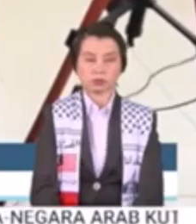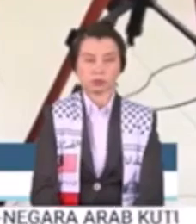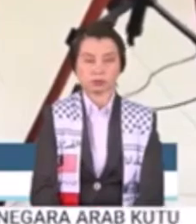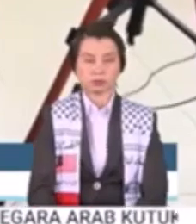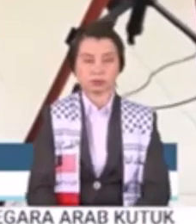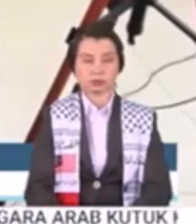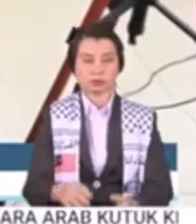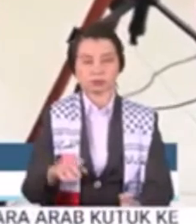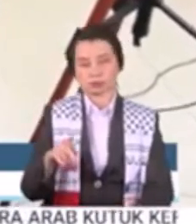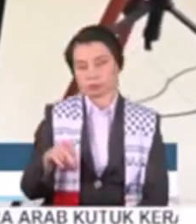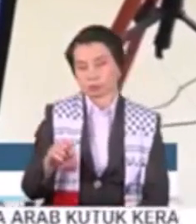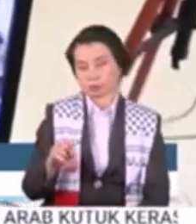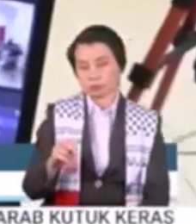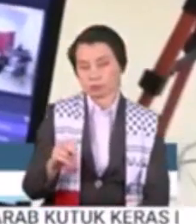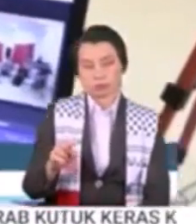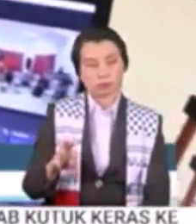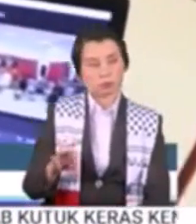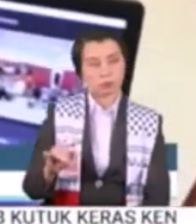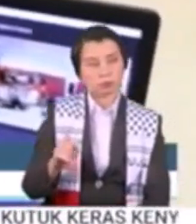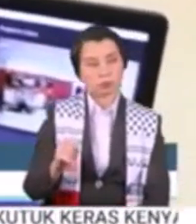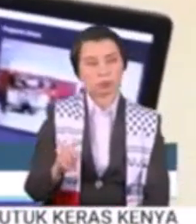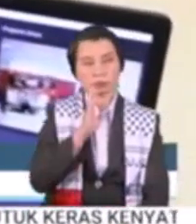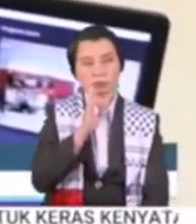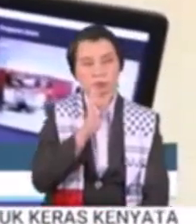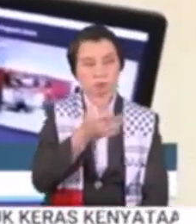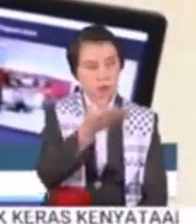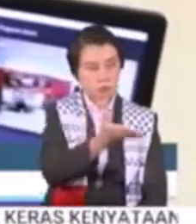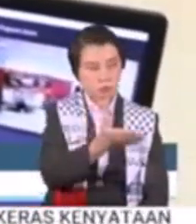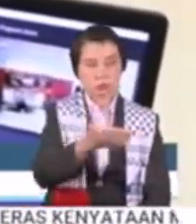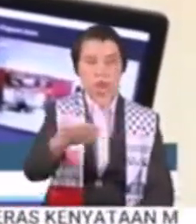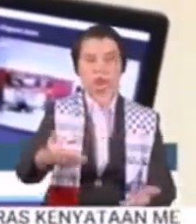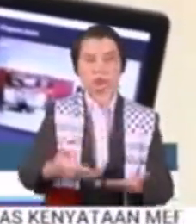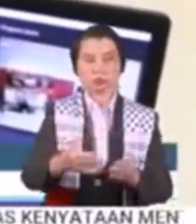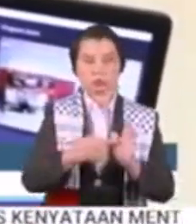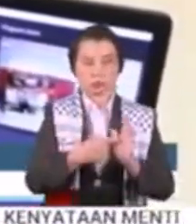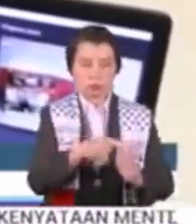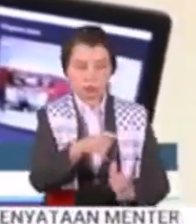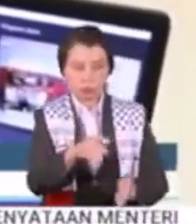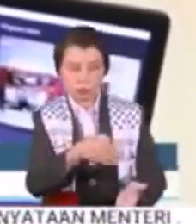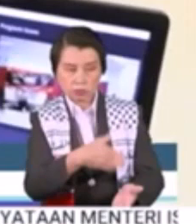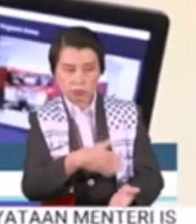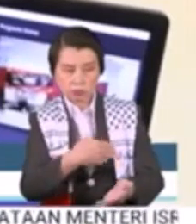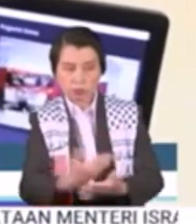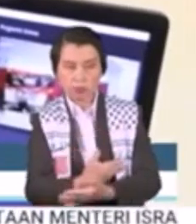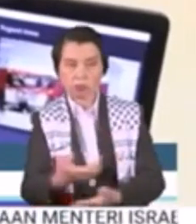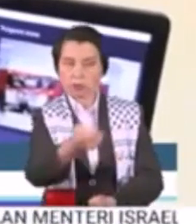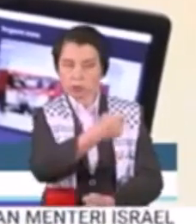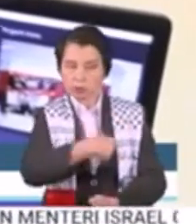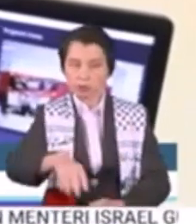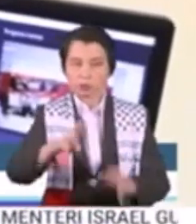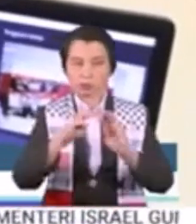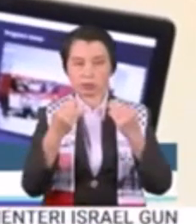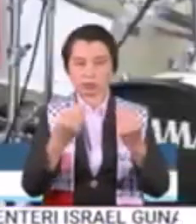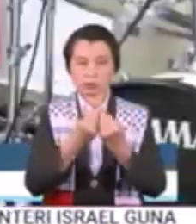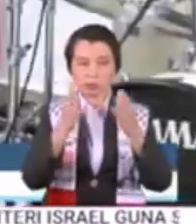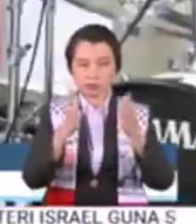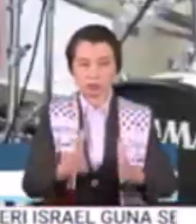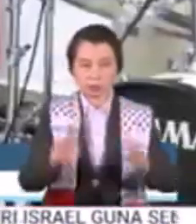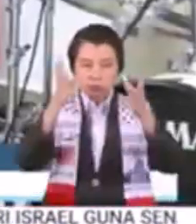Menurut penerbitnya Hardy Zakaria, segmen tersebut diperkenal bagi menampilkan bakat muzik baharu dalam kalangan masyarakat orang